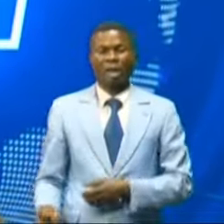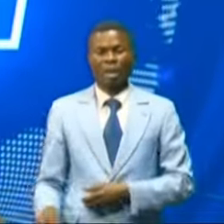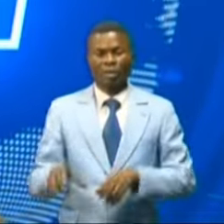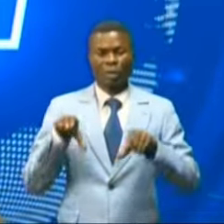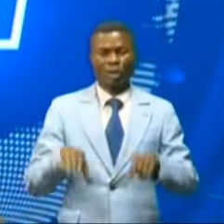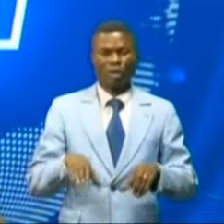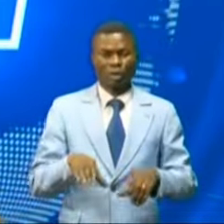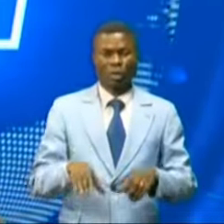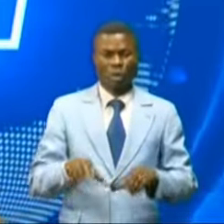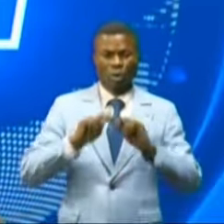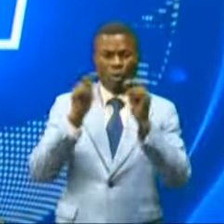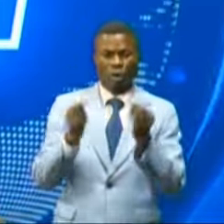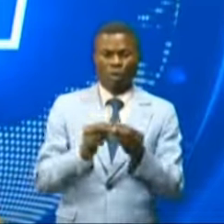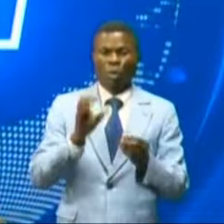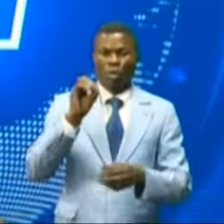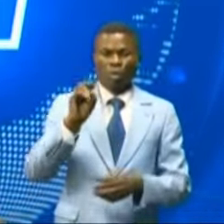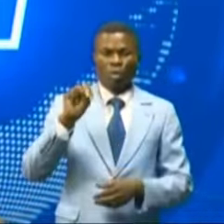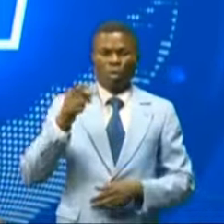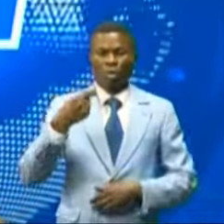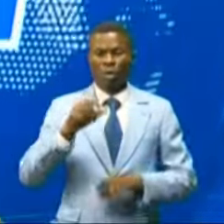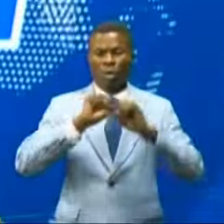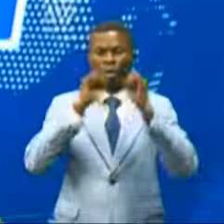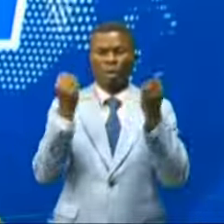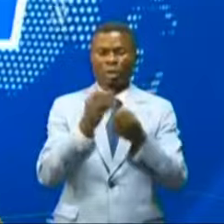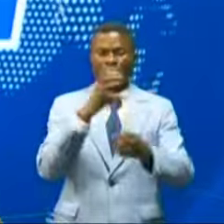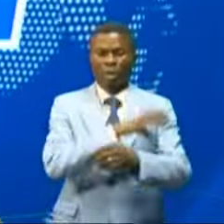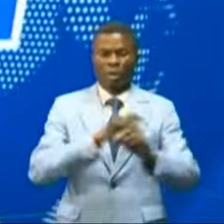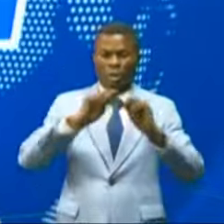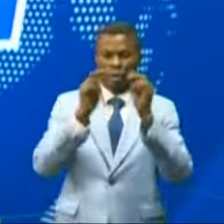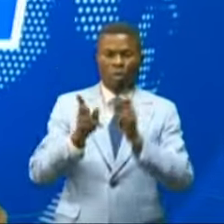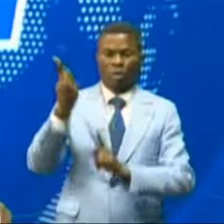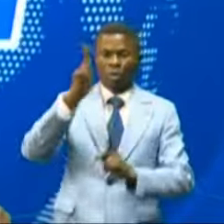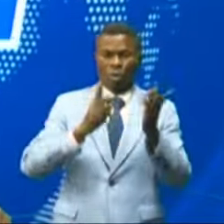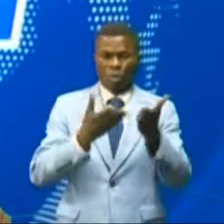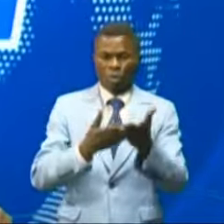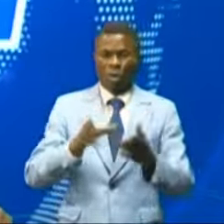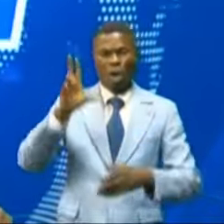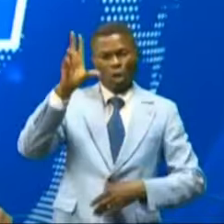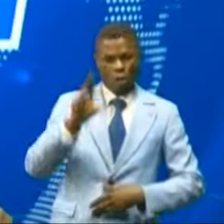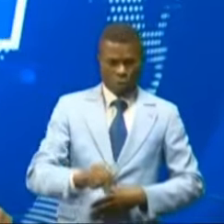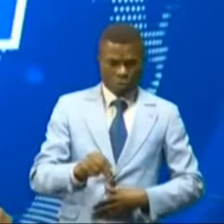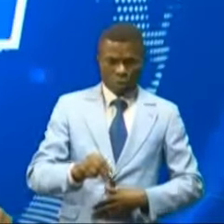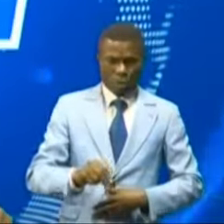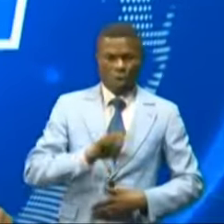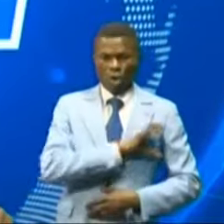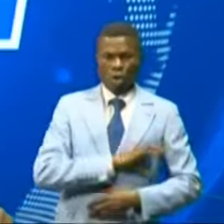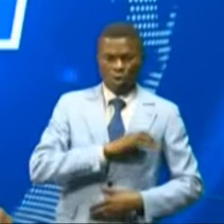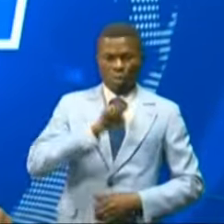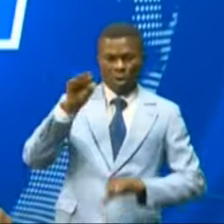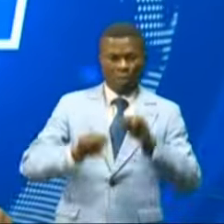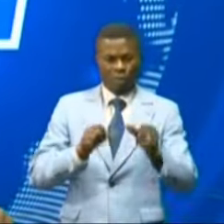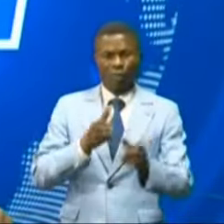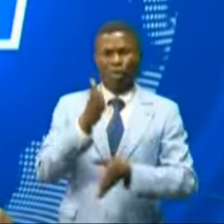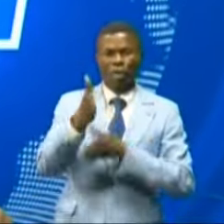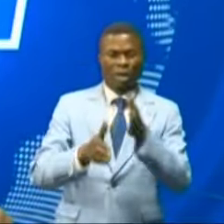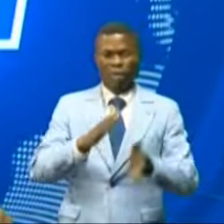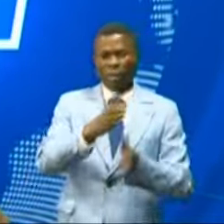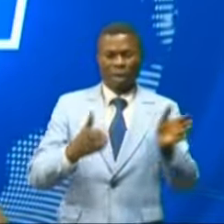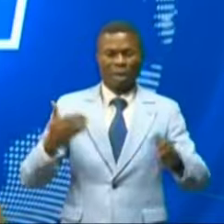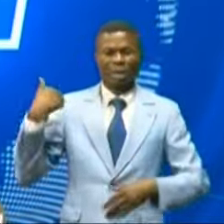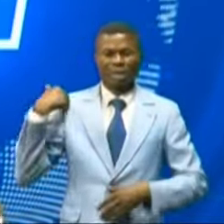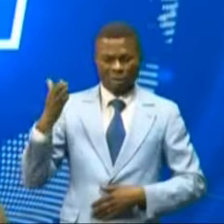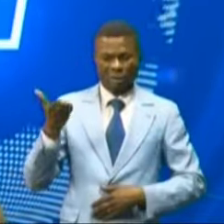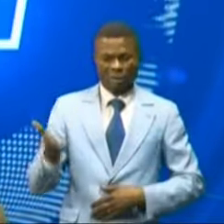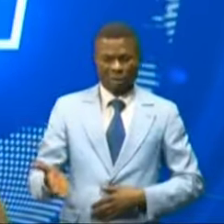le consortium des ONG, la société civile et les mouvements citoyens disent non à ces mauvaises pratiques dans la gestion